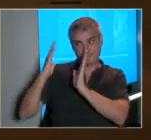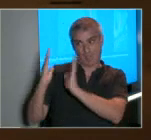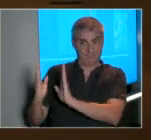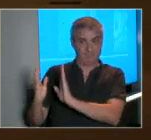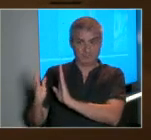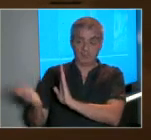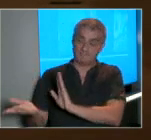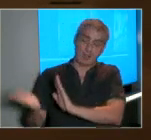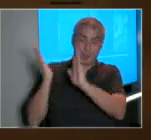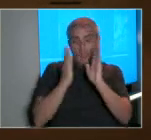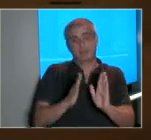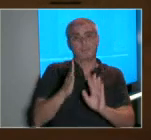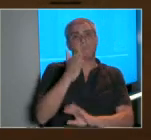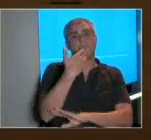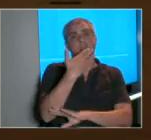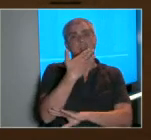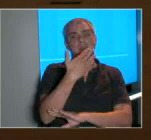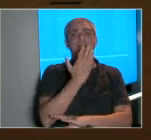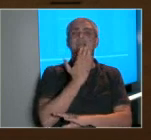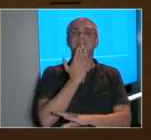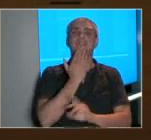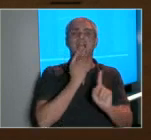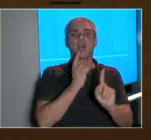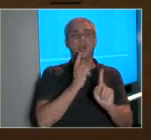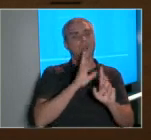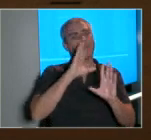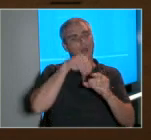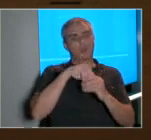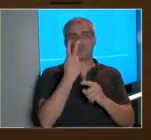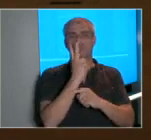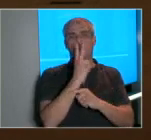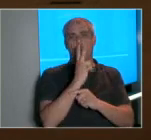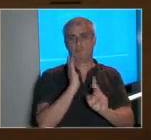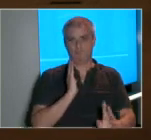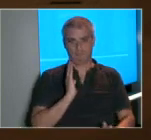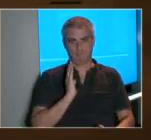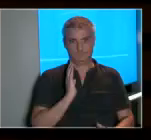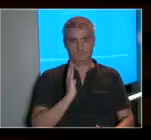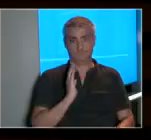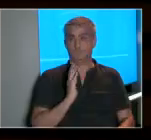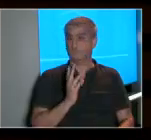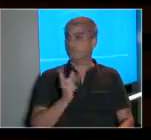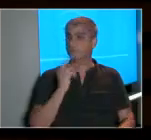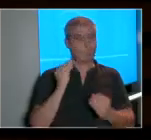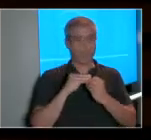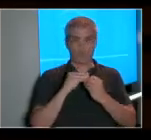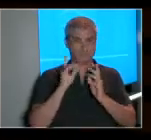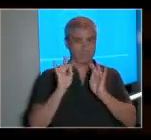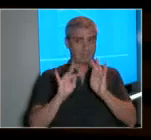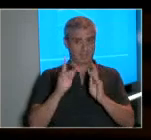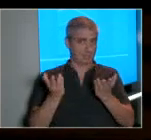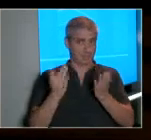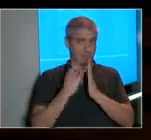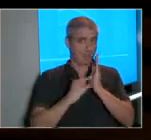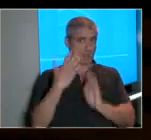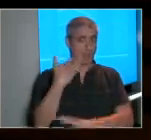פלסטינית, ולצידה מדינה ישראלית שתהיה מדינה דו-לאומית. מי עוד צריך להתנגד